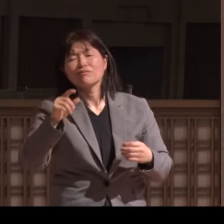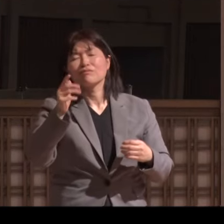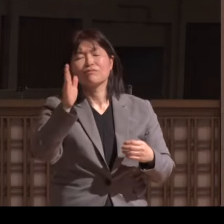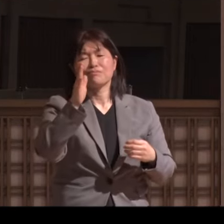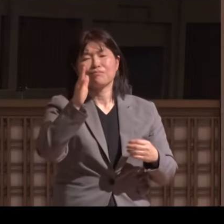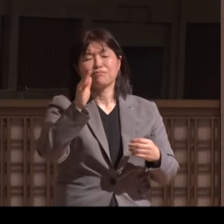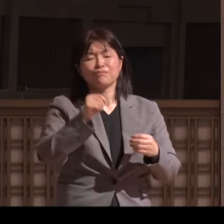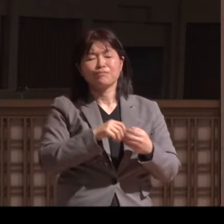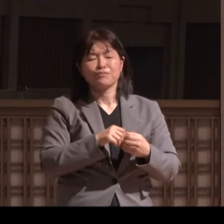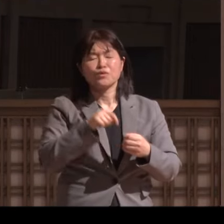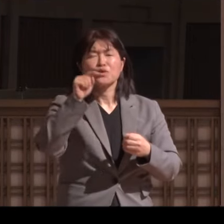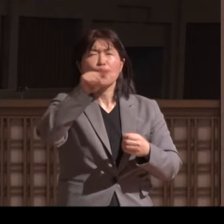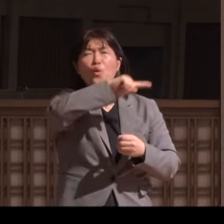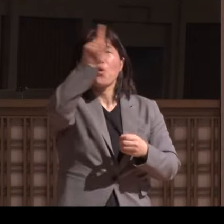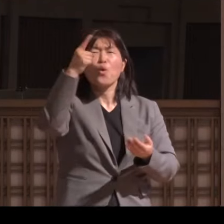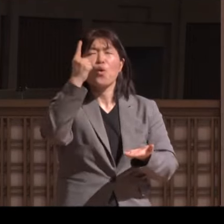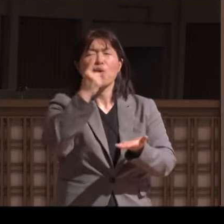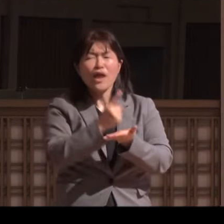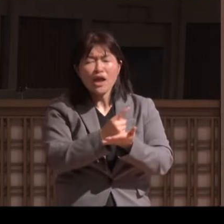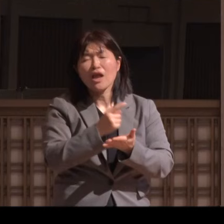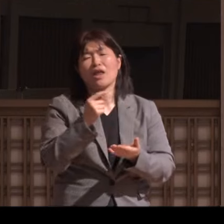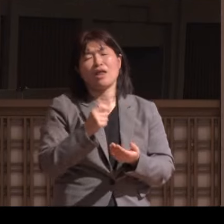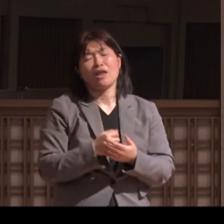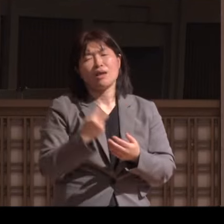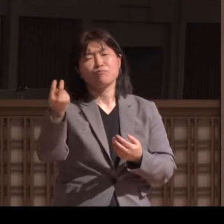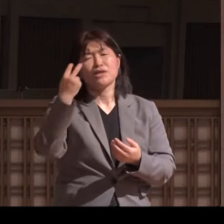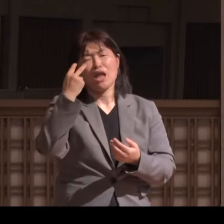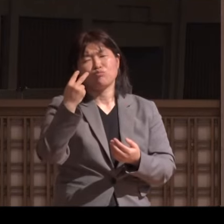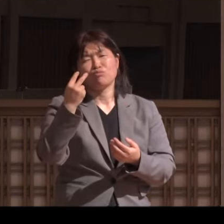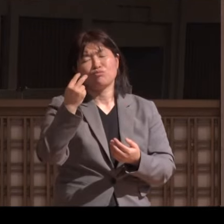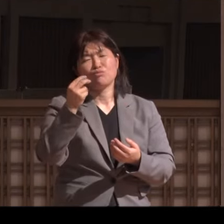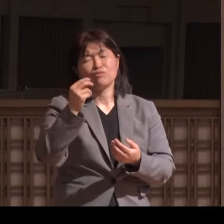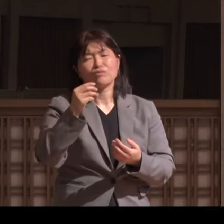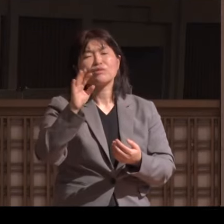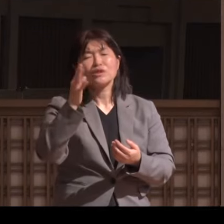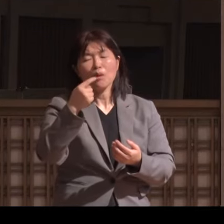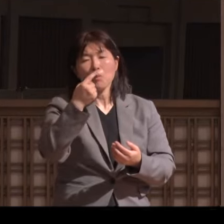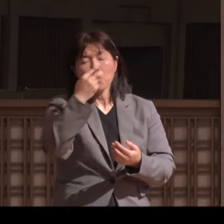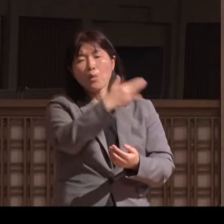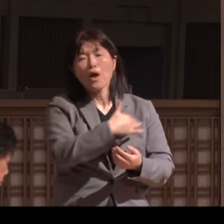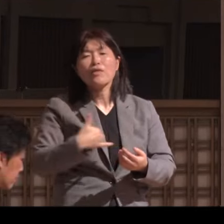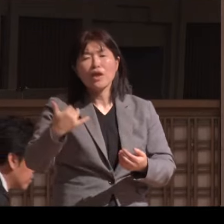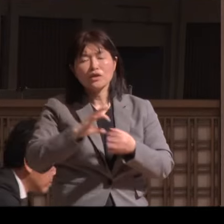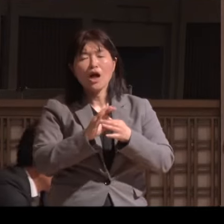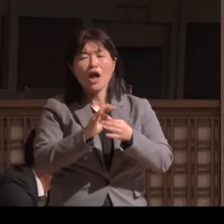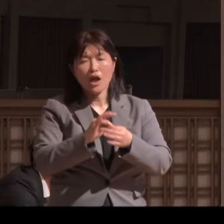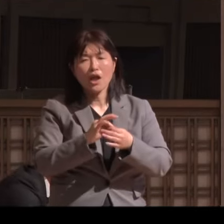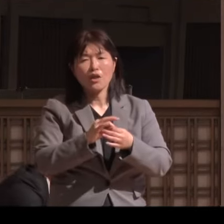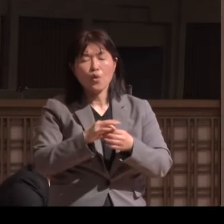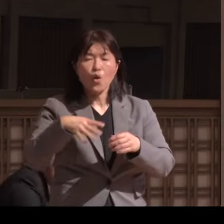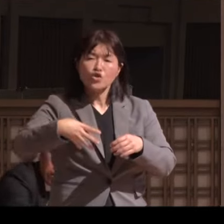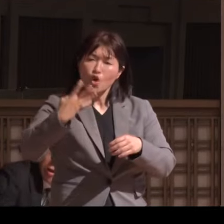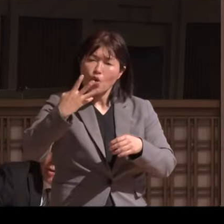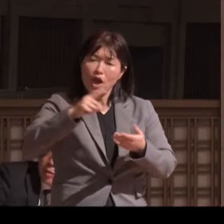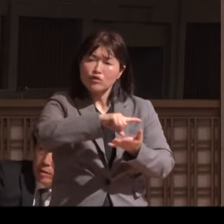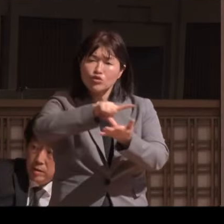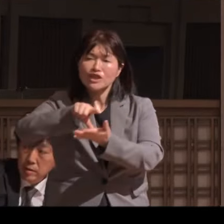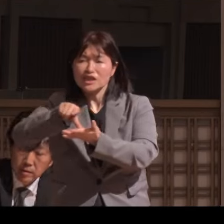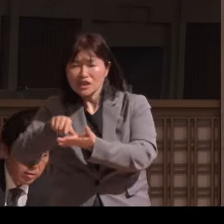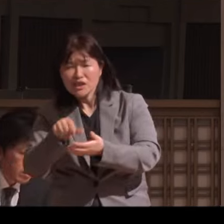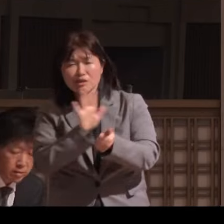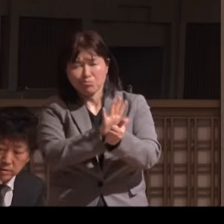事例はこの部分しか見えてこないって書かれてますがまさににですね僕らが関わってきた今まで400ぐらいの地域関わらせて